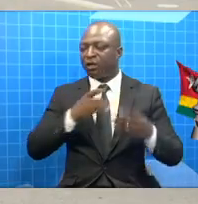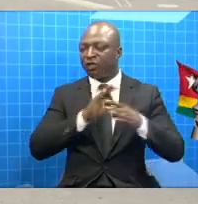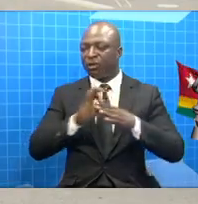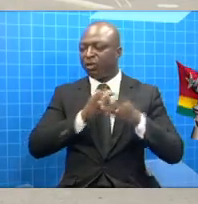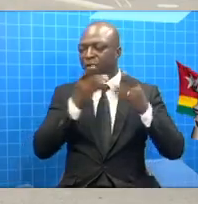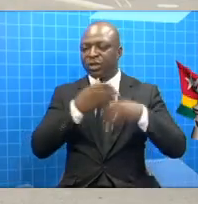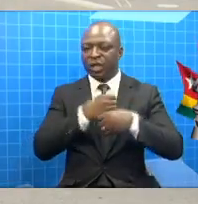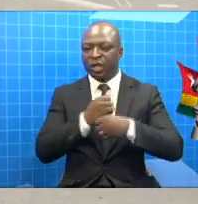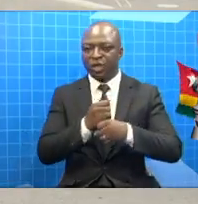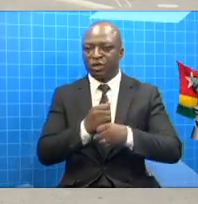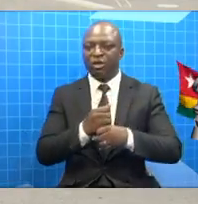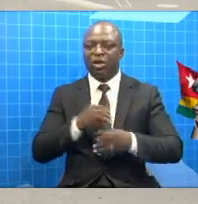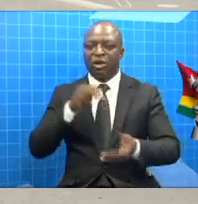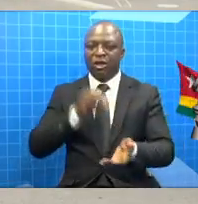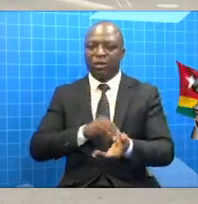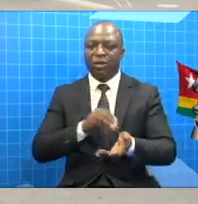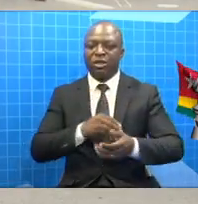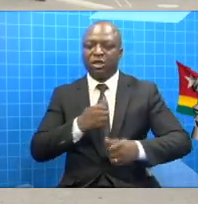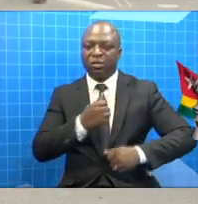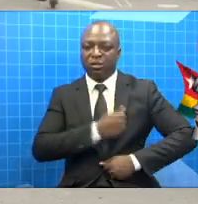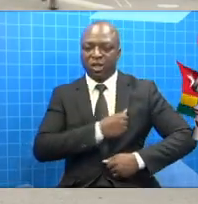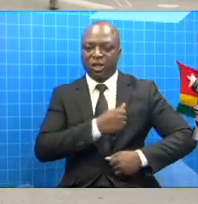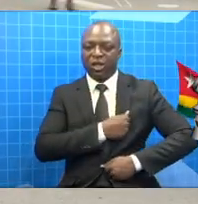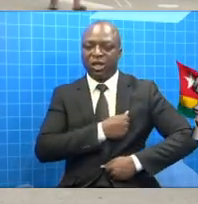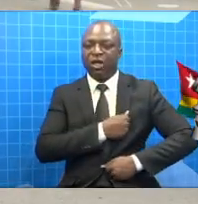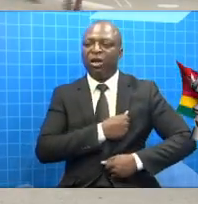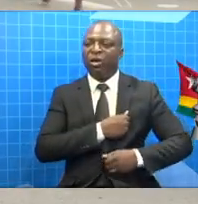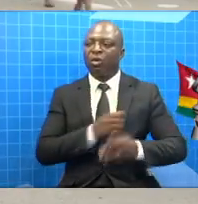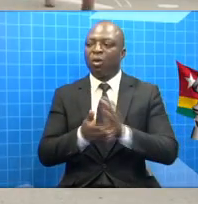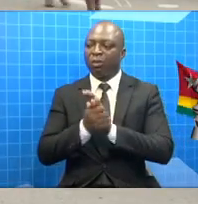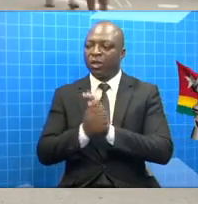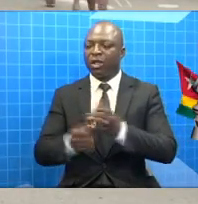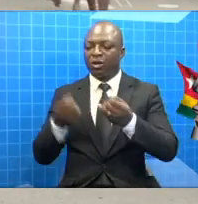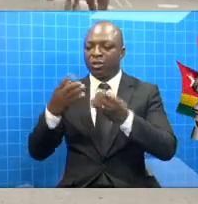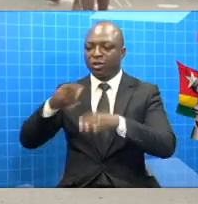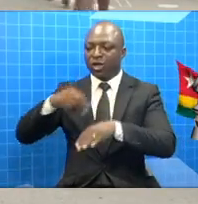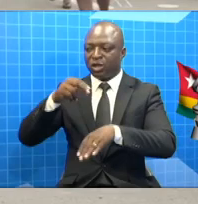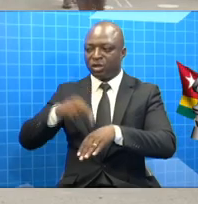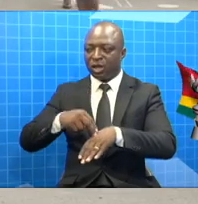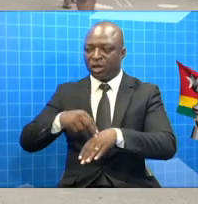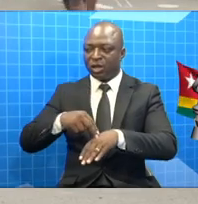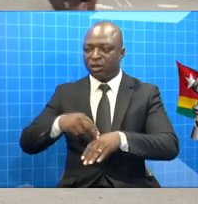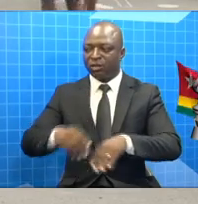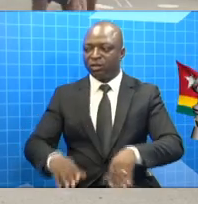création des médecins militaires compétents de plusieurs nationalités.